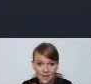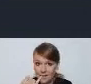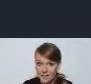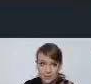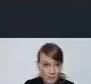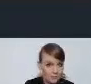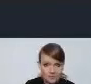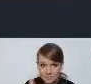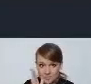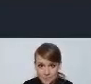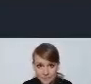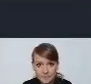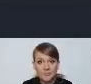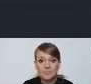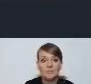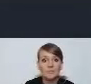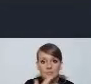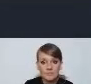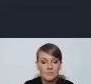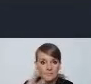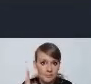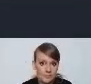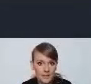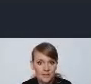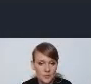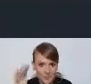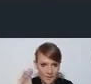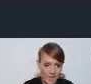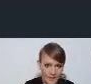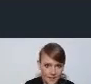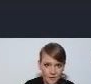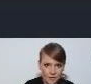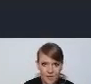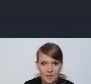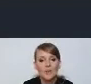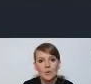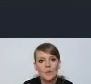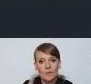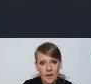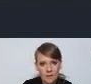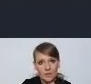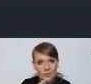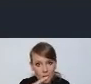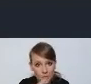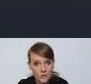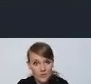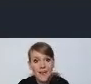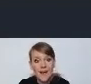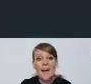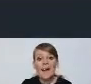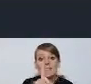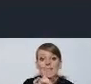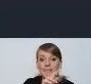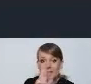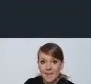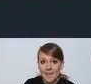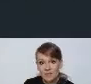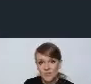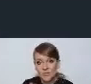osiągnie, no to jego wynagrodzenie będzie oczywiście odpowiednio mniejsze. I o tym warto powiedzieć, a naprawdę przykład ze Zgierza jest jednym z